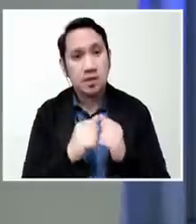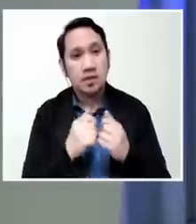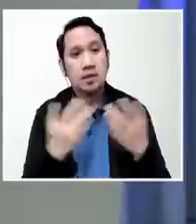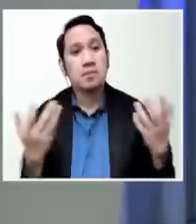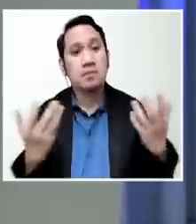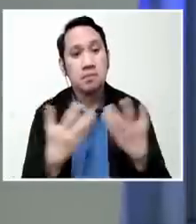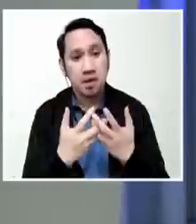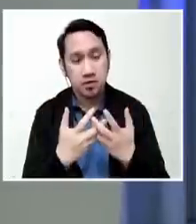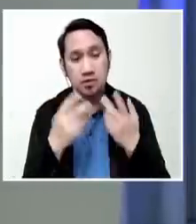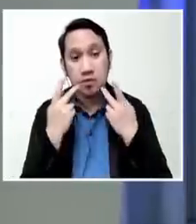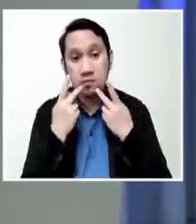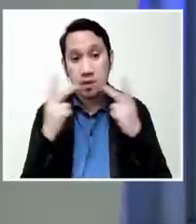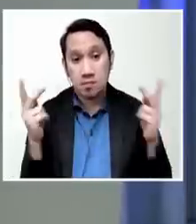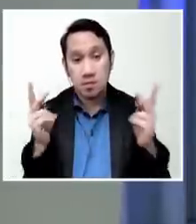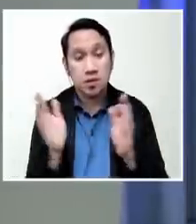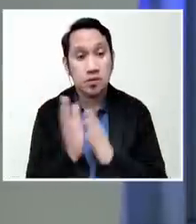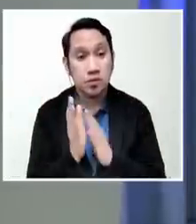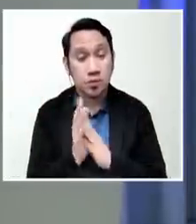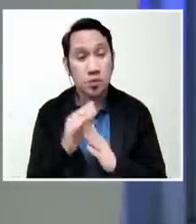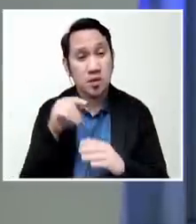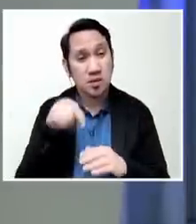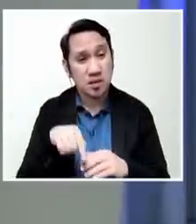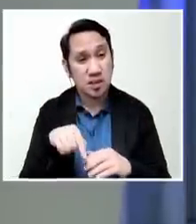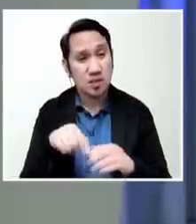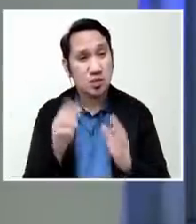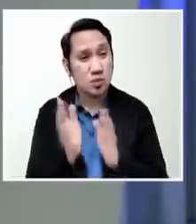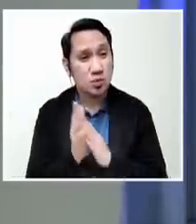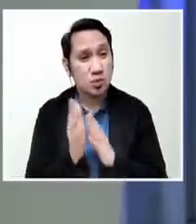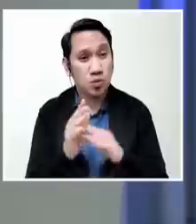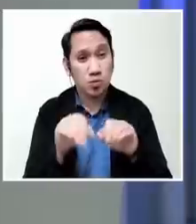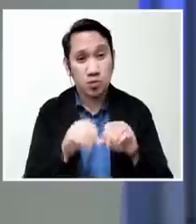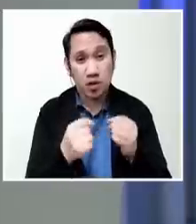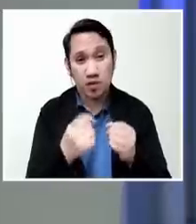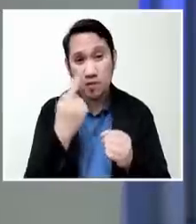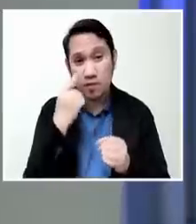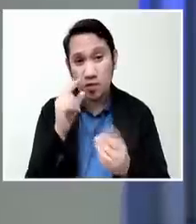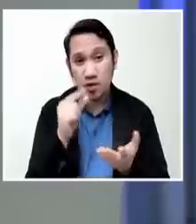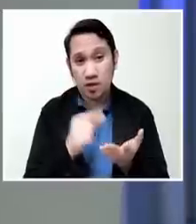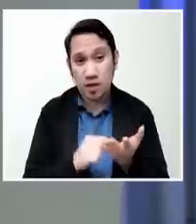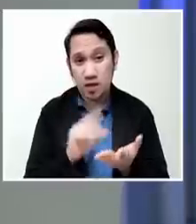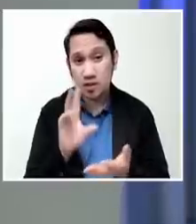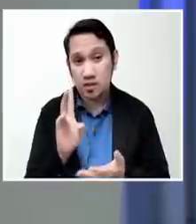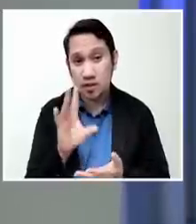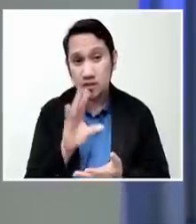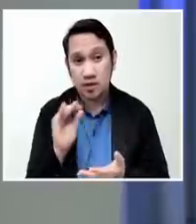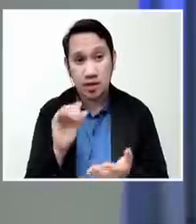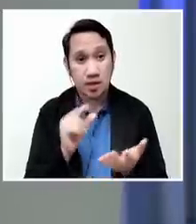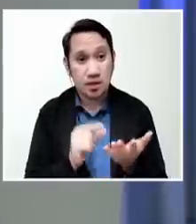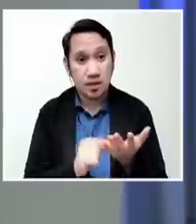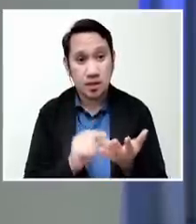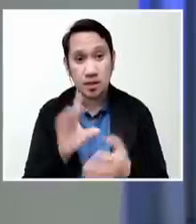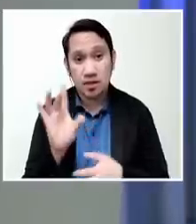ngayong school break para sa mga nasa grade 7 at 8. Sa paunang datos ng Department